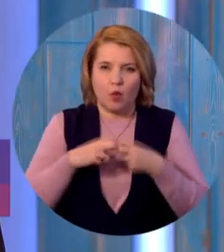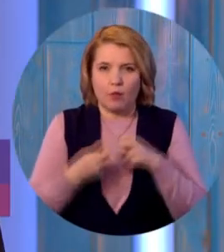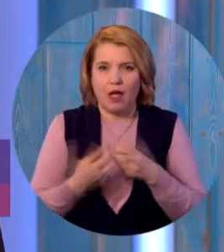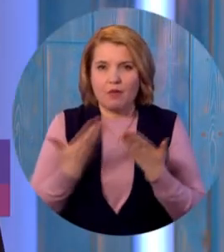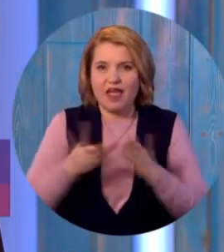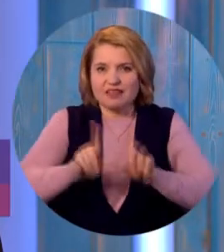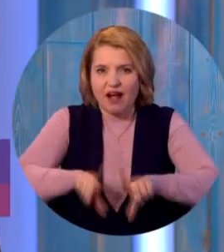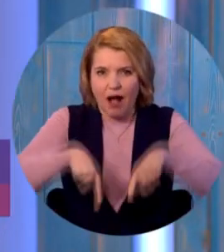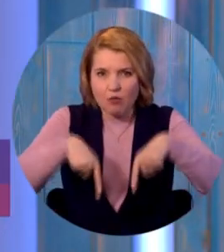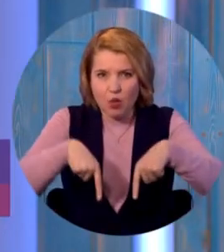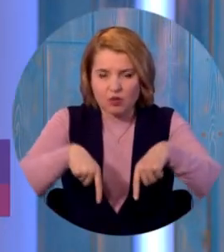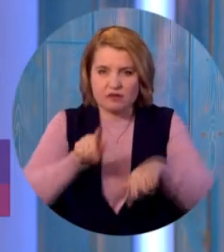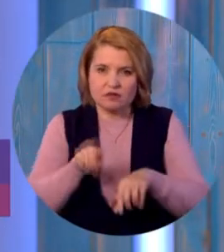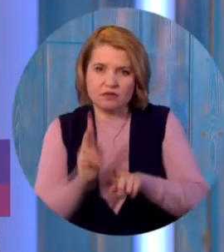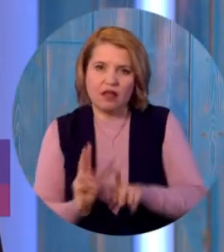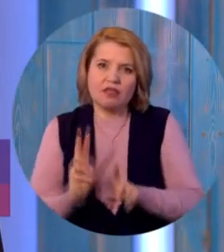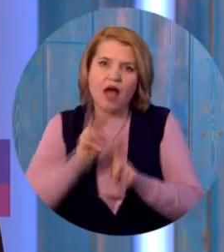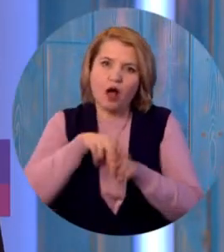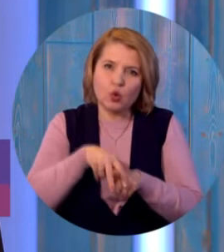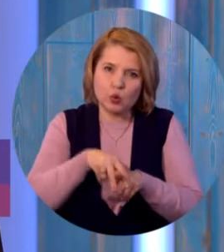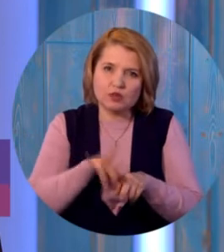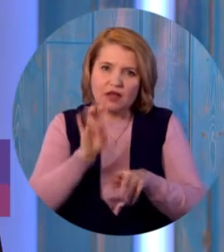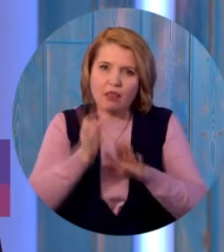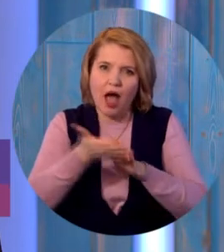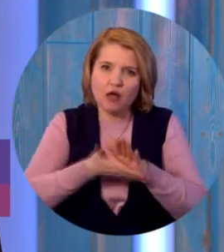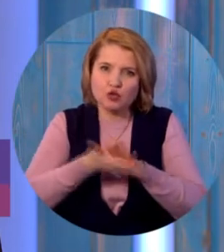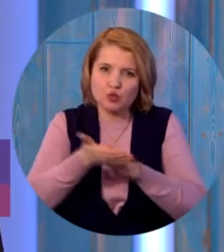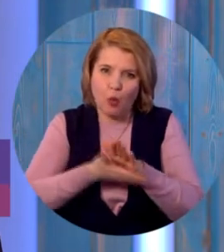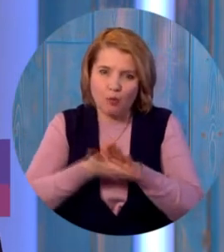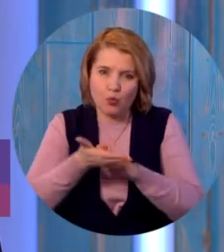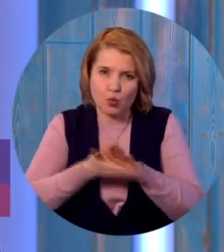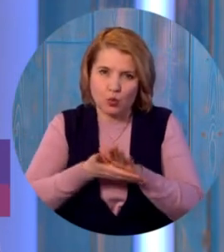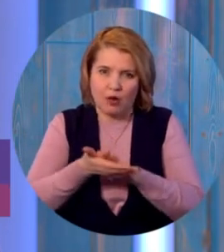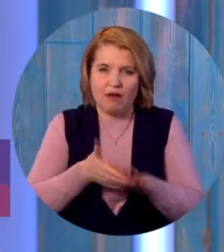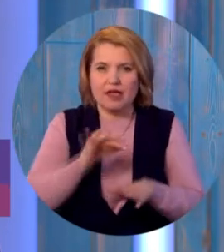меняется, идет нагрузка на свод стопы, и, конечно, это изменяется